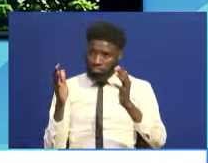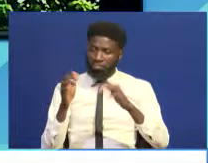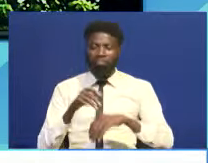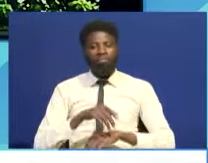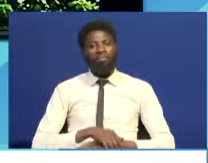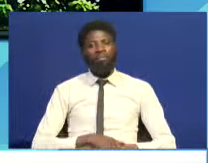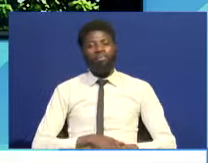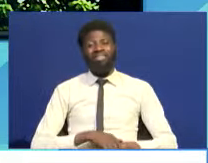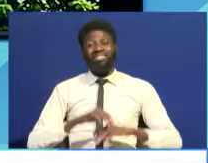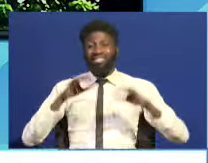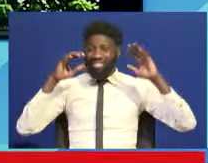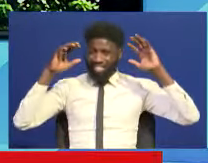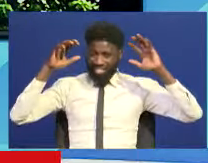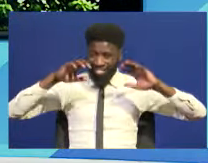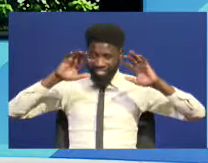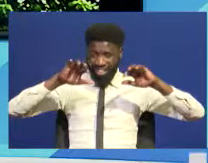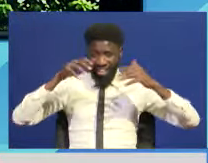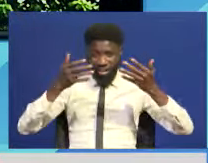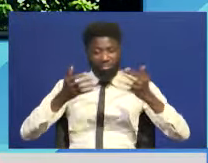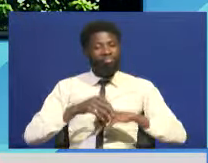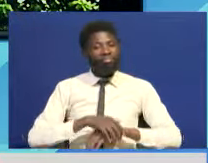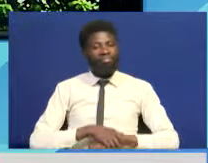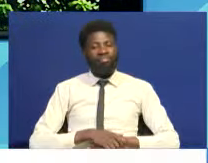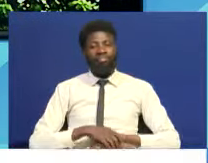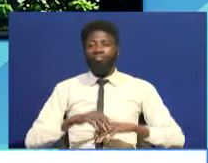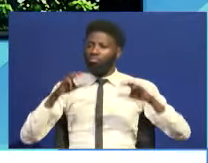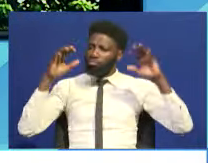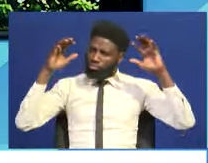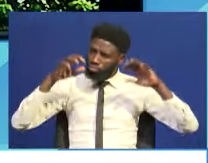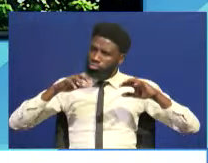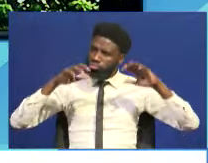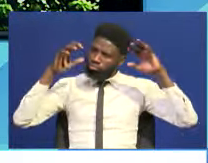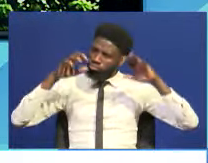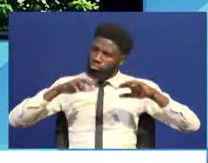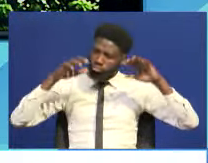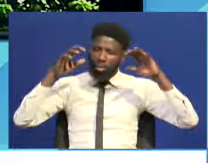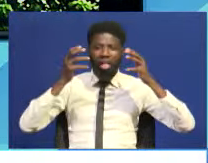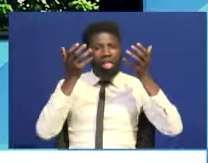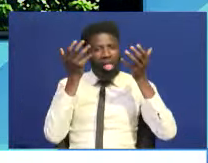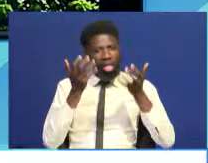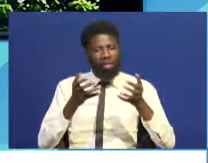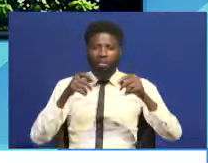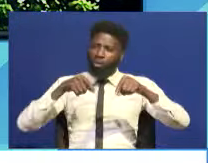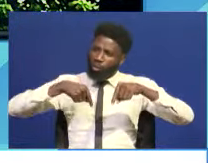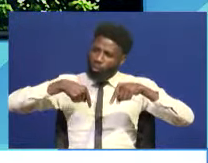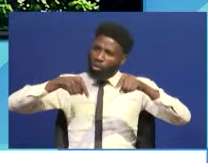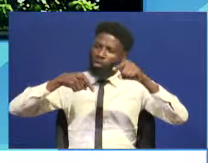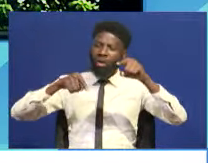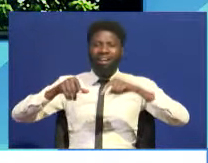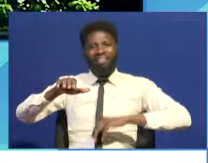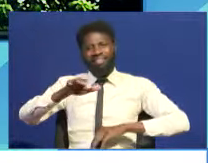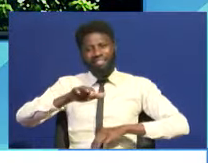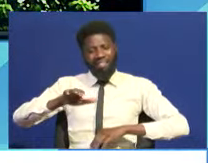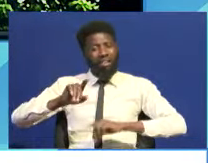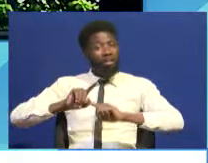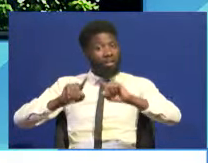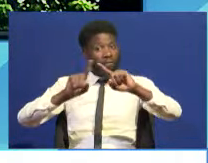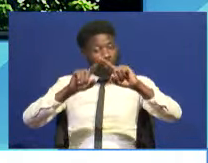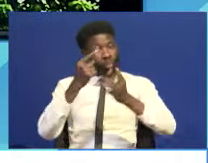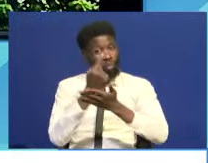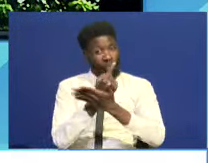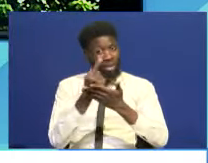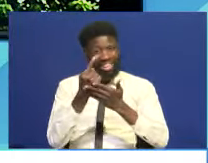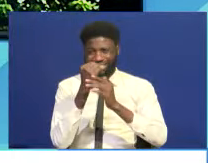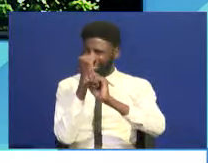Tuangazie hali ya mvua humu nchini ambapo mvua kubwa inatarajiwa kuendelea kunyesha katika maeneo mengi nchini kulingana na utabiri wa kila wiki wa